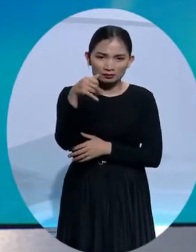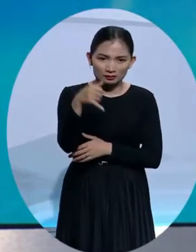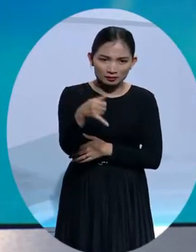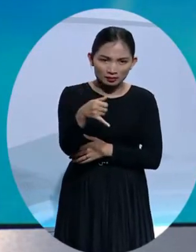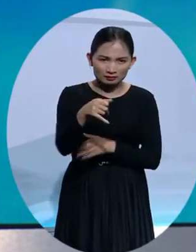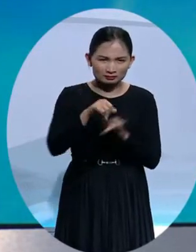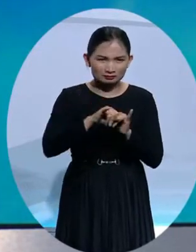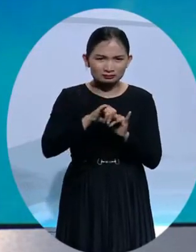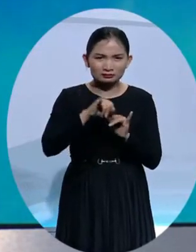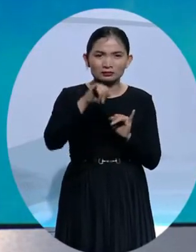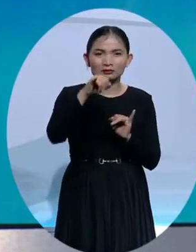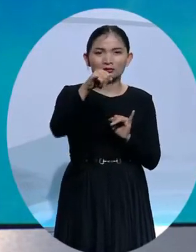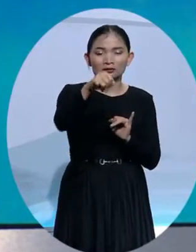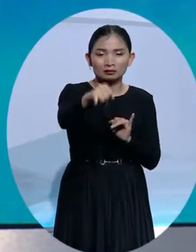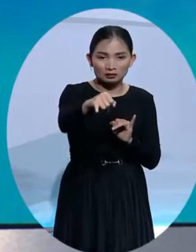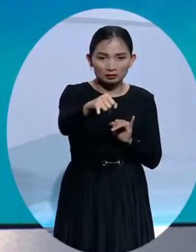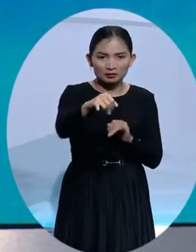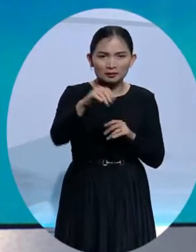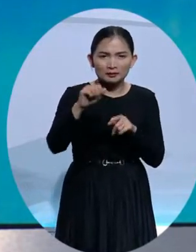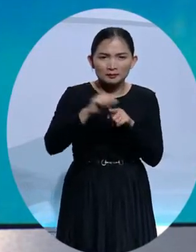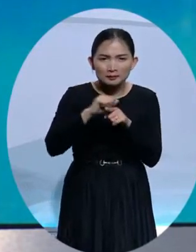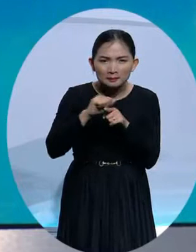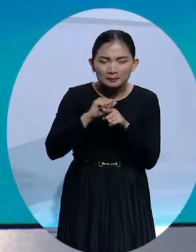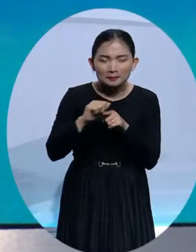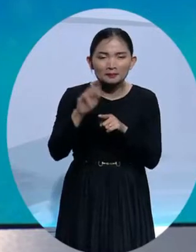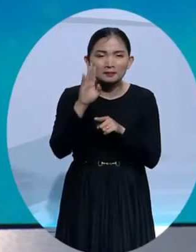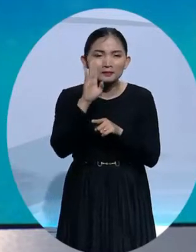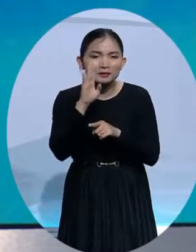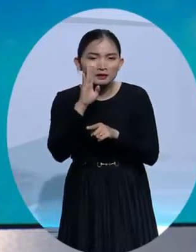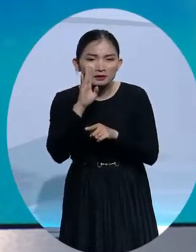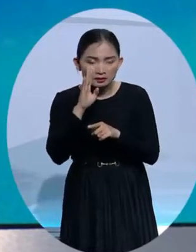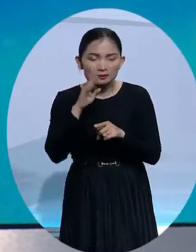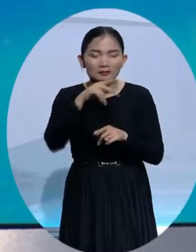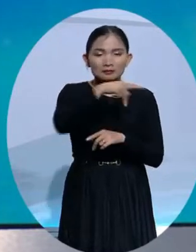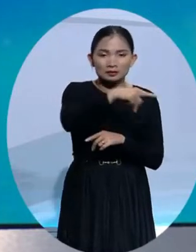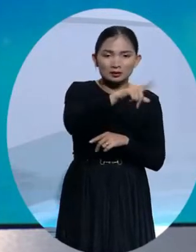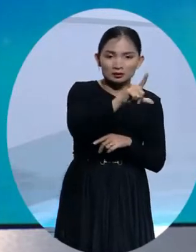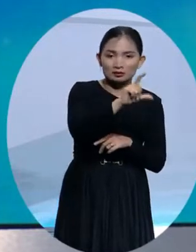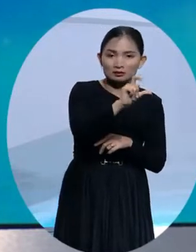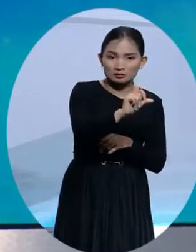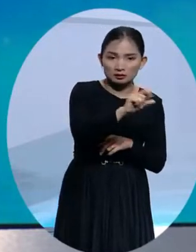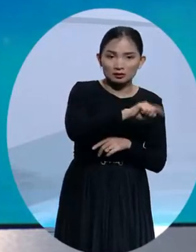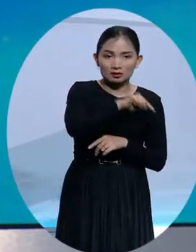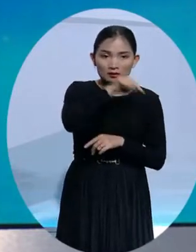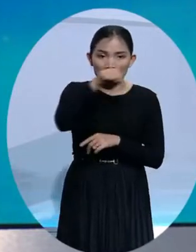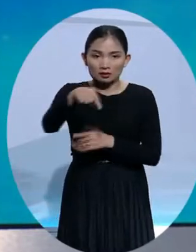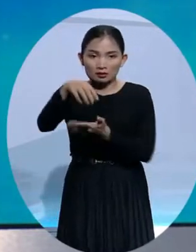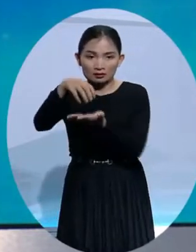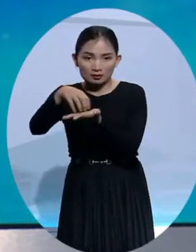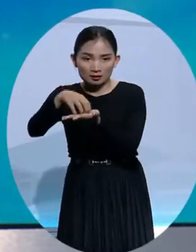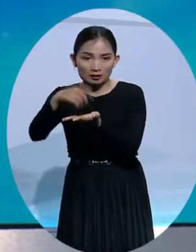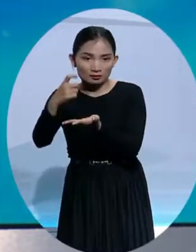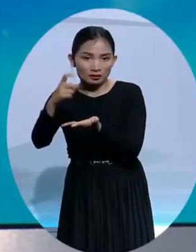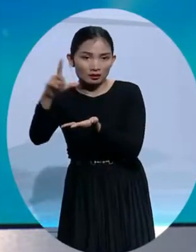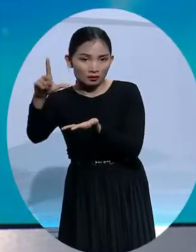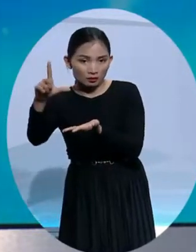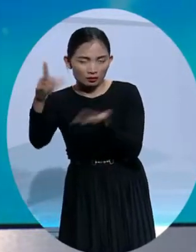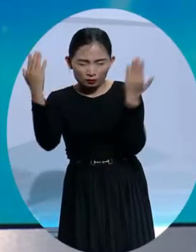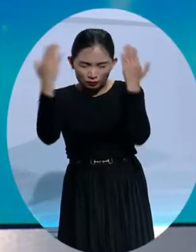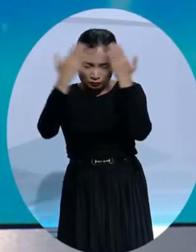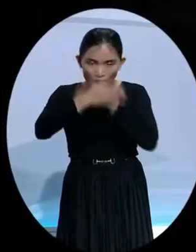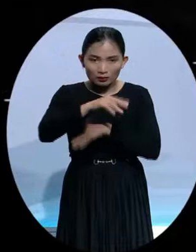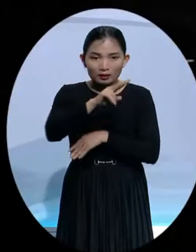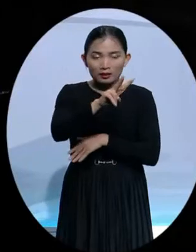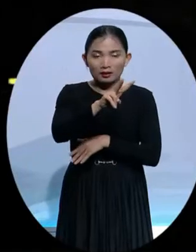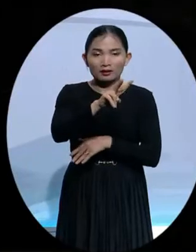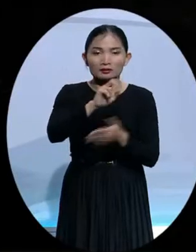trong bối cảnh Chủ tịch Hạ viện Mỹ Nancy Pelosi dẫn đầu phái đoàn nghị sĩ Mỹ thăm đảo Đài Loan từ tối ngày 2 tháng 8.